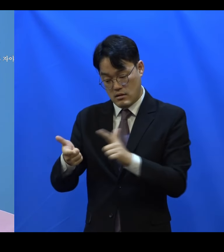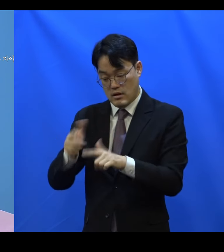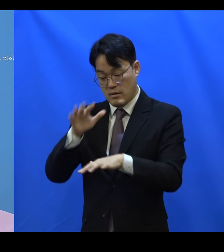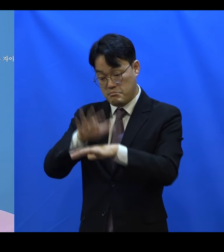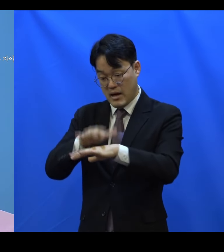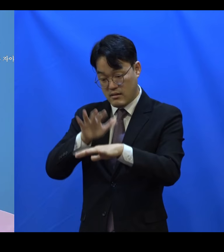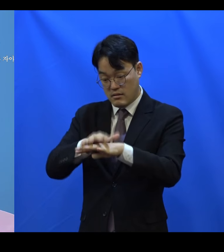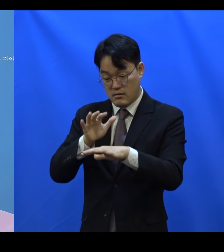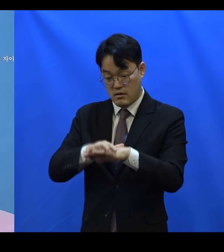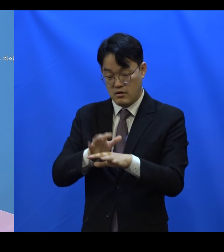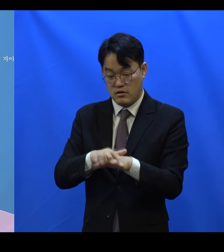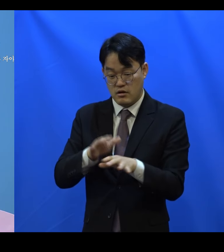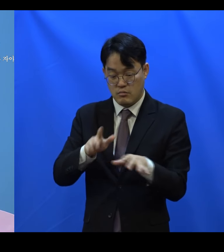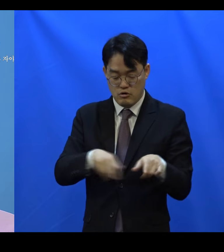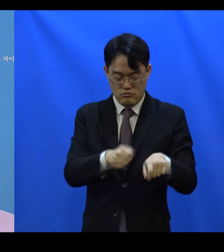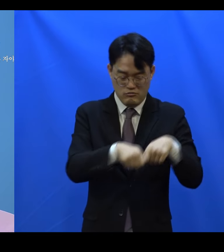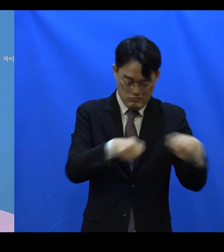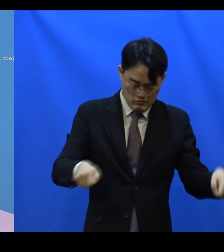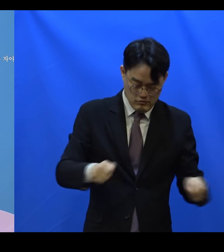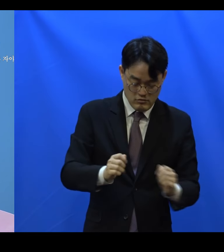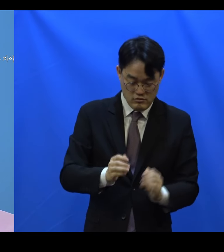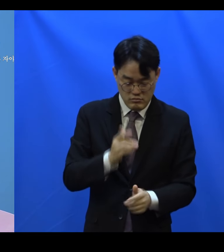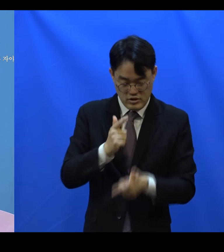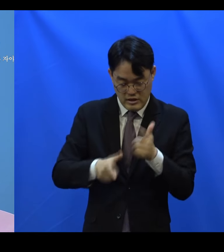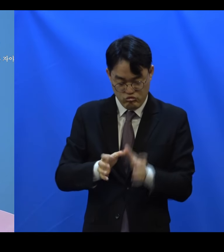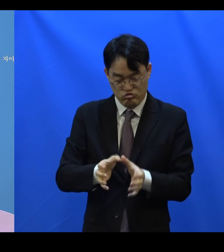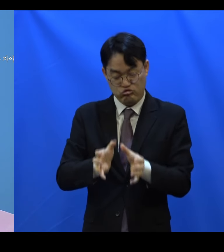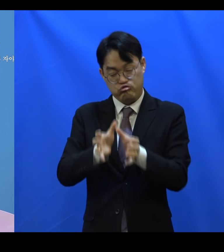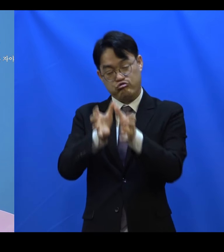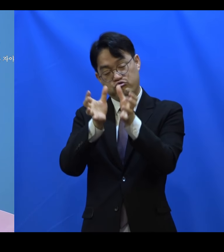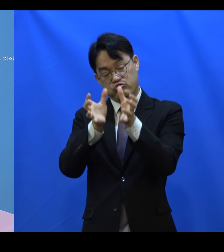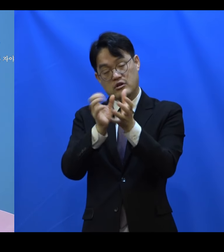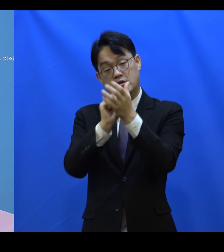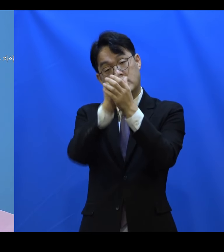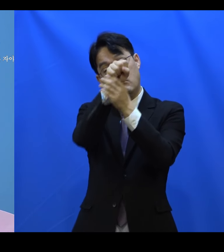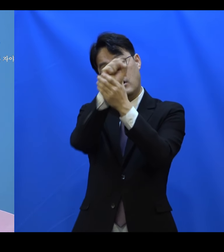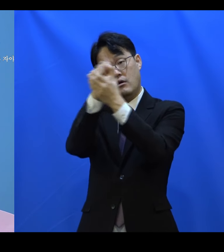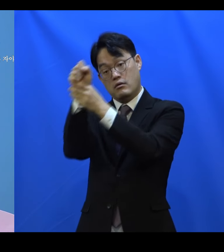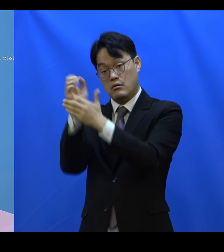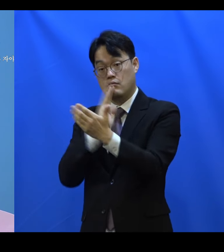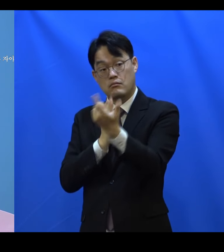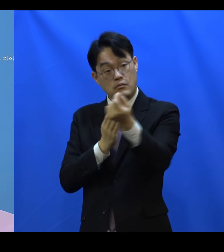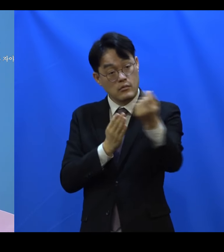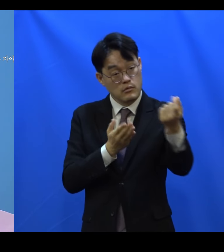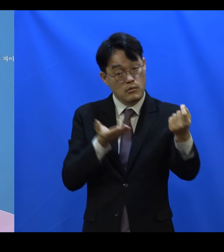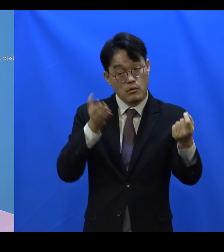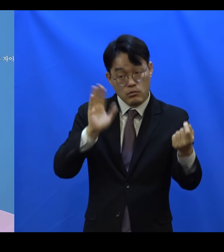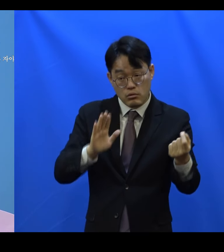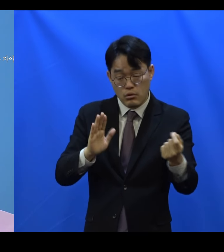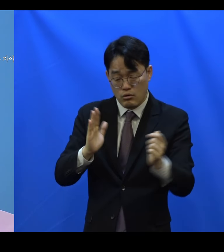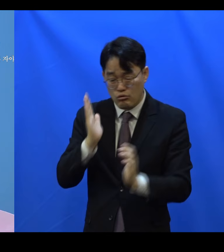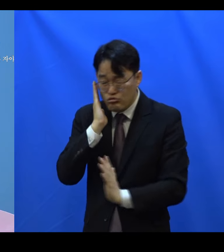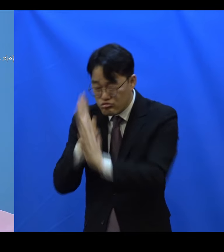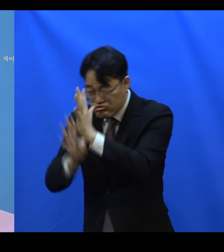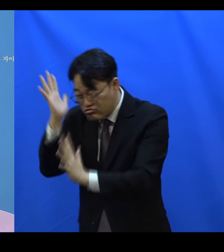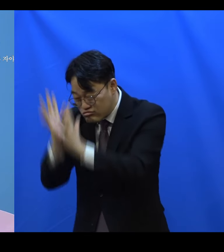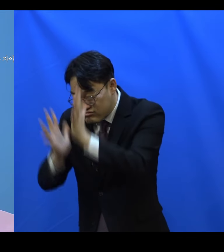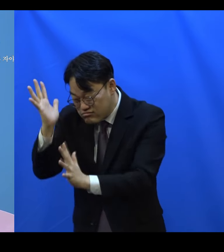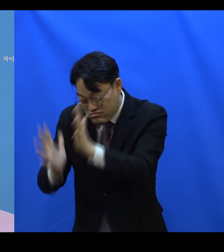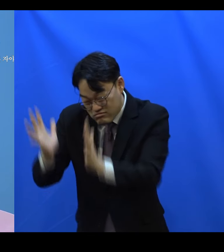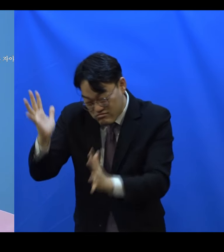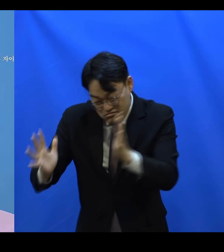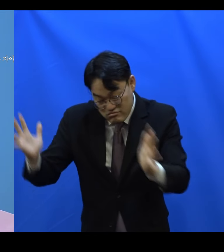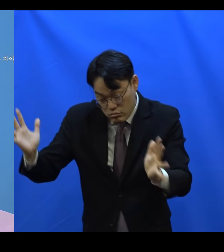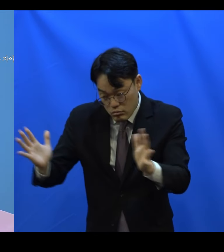정교하게 가꾸어져야 돼요. 그런데 숲풀 가운데서의 사과나무는 의외의 곳에서 발견한